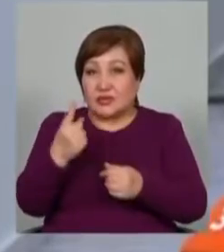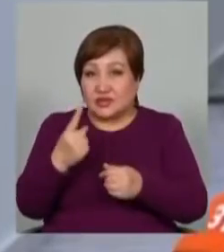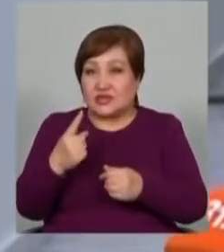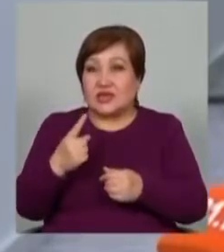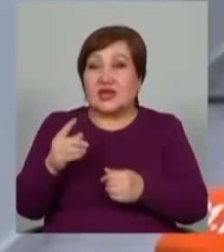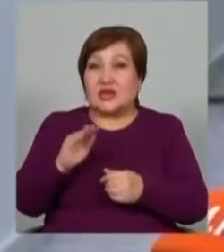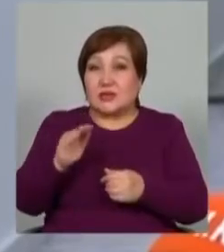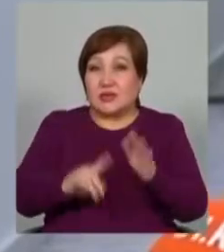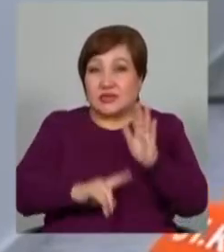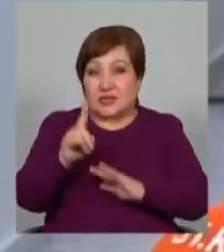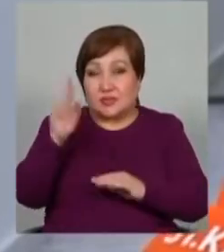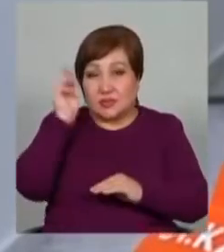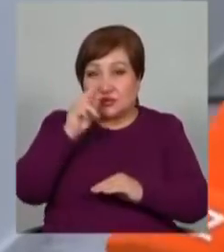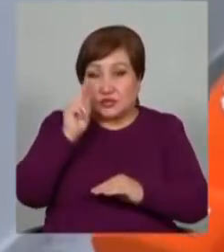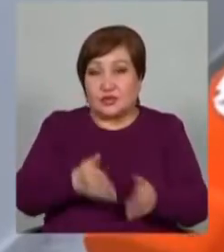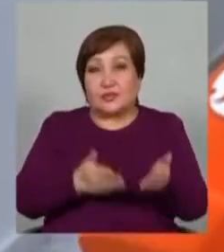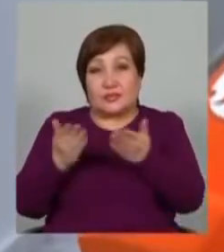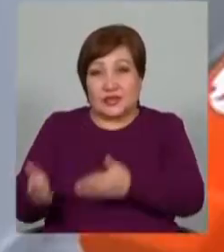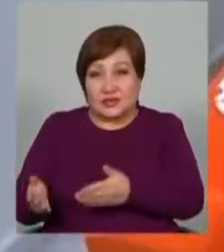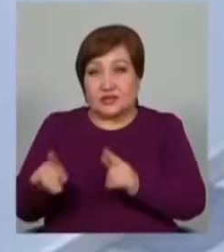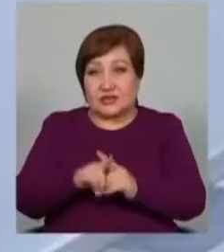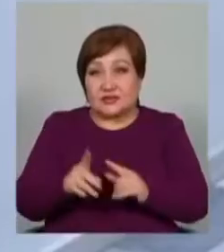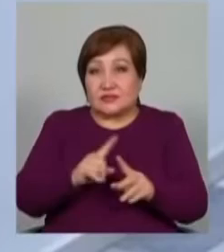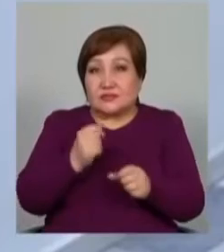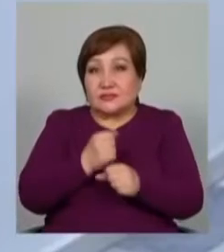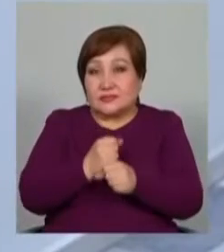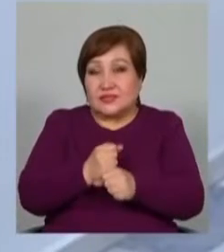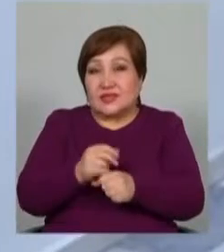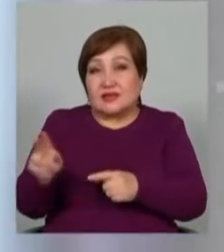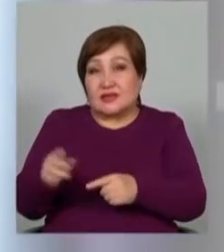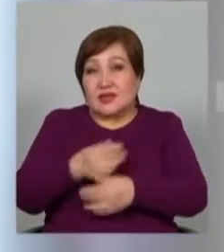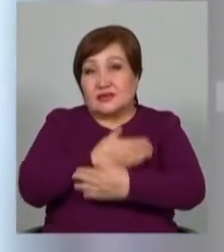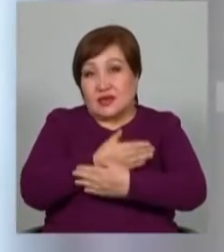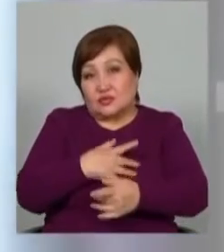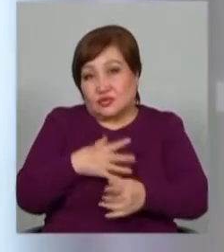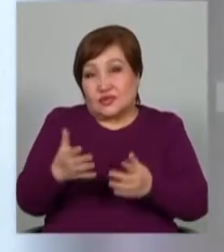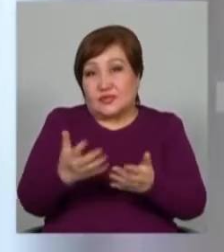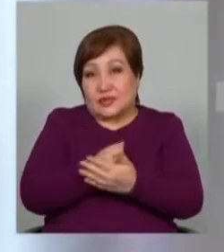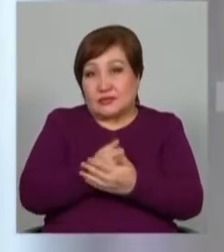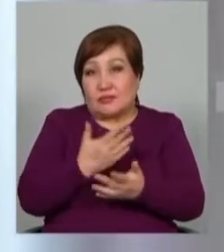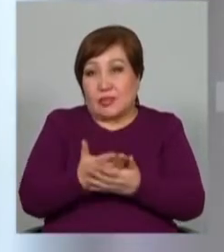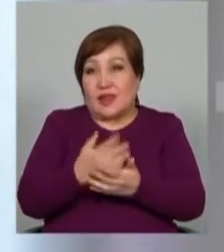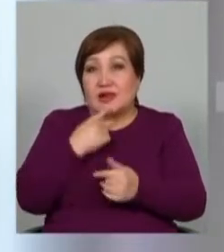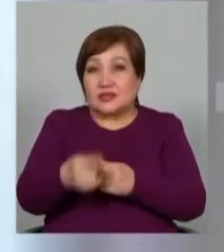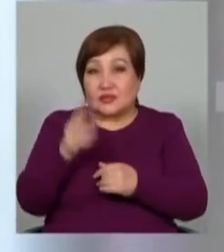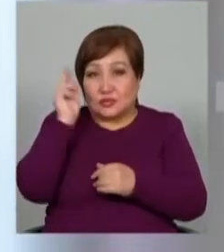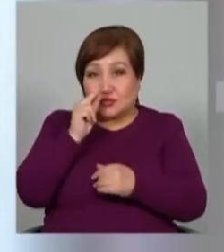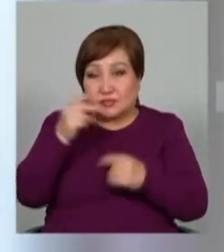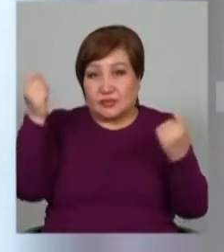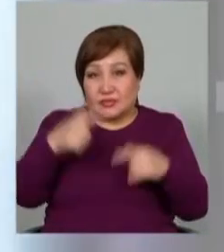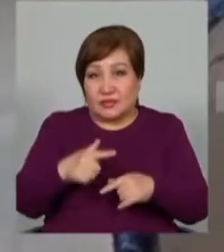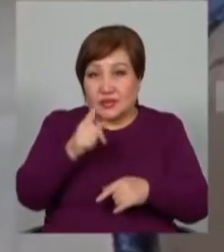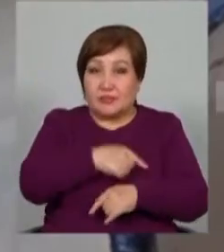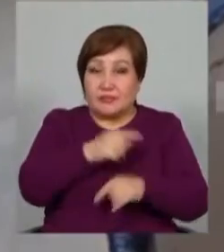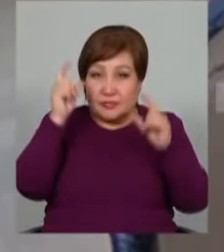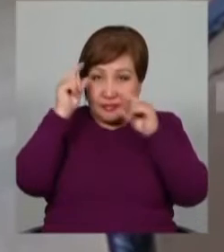дейді. Енді білмеймін, балаларыма күтуші жалдаймын ба? Нарзангүл Жәнібекте қашықтан оқуға болатынын біліп, мектепке мұғалім болып жұмысқа